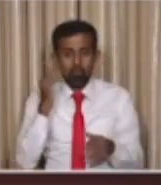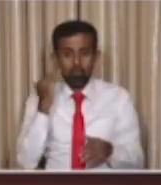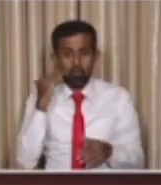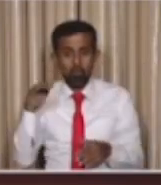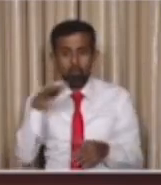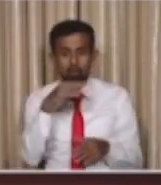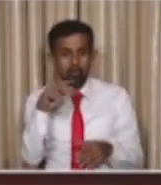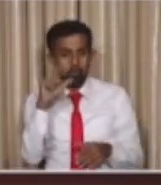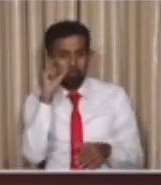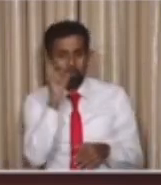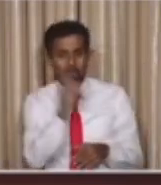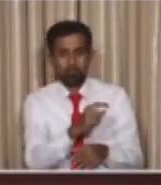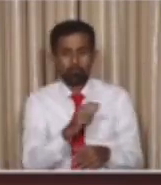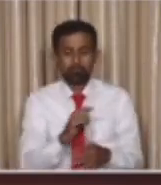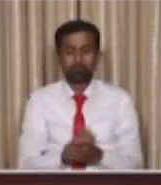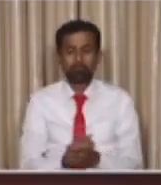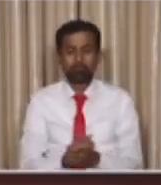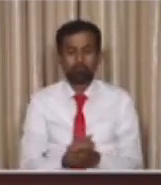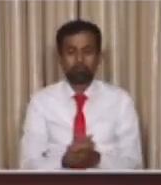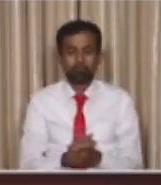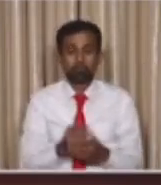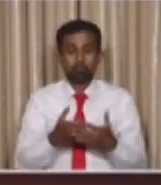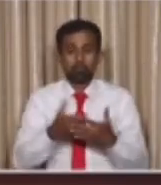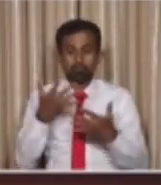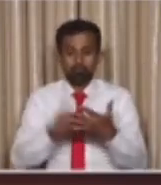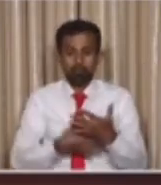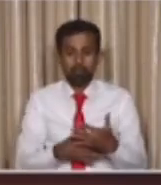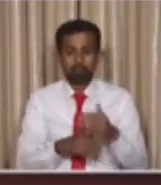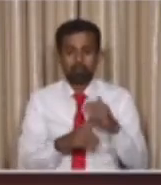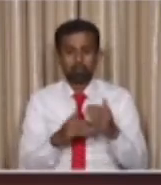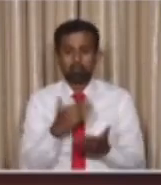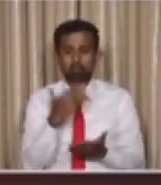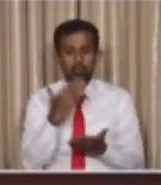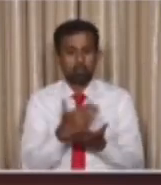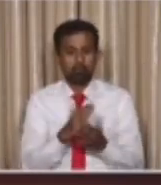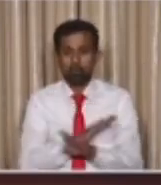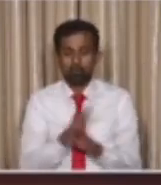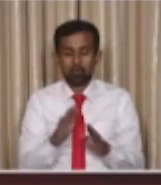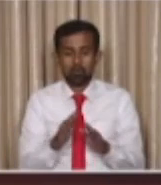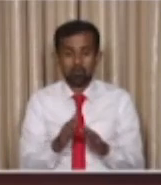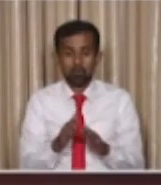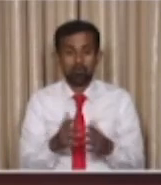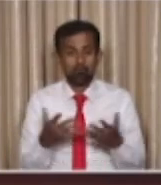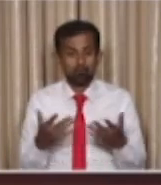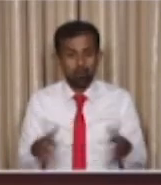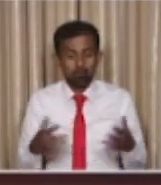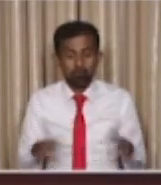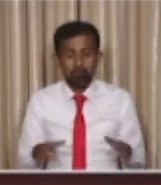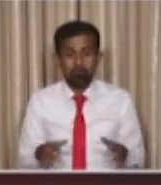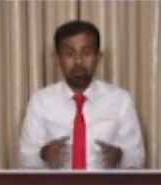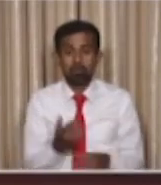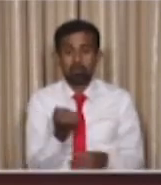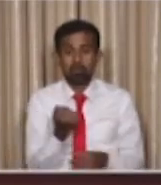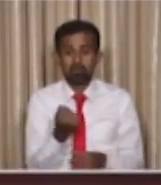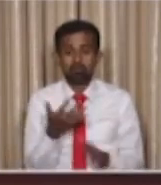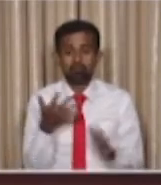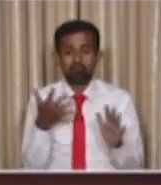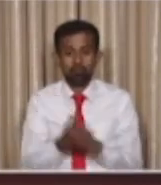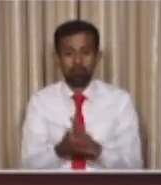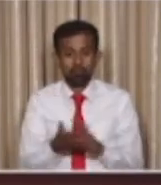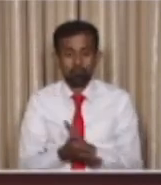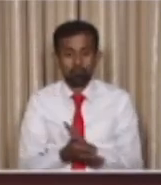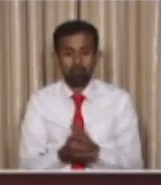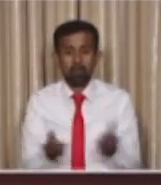දිහා බලාගෙන ඉන්නවා. මේවා වාර්තාවලට සීමා නොවි මේ සිදුවෙලා තිබෙන මූල්‍ය අක්‍රමිකතාවයන්